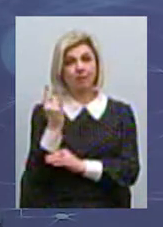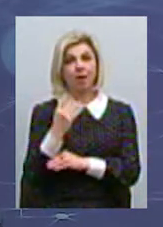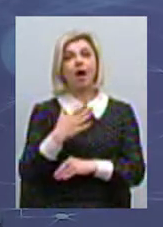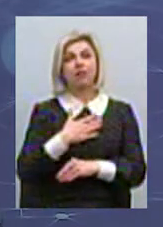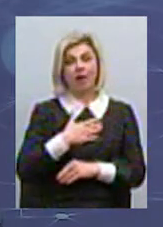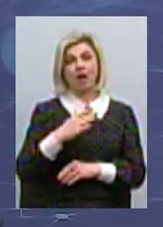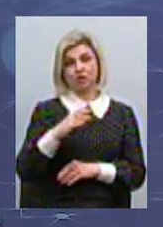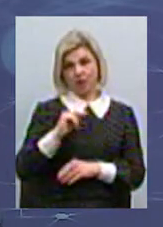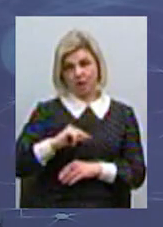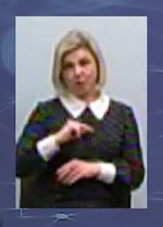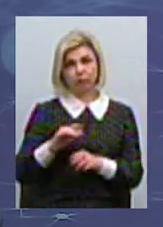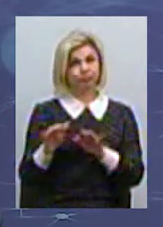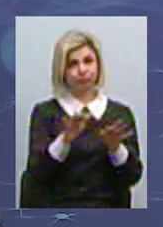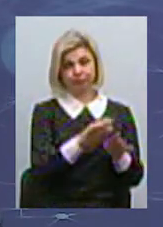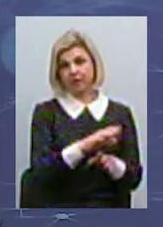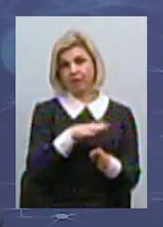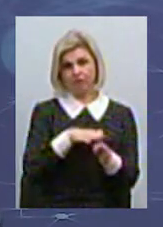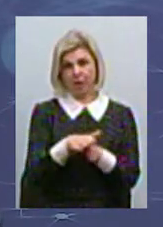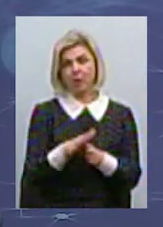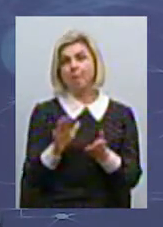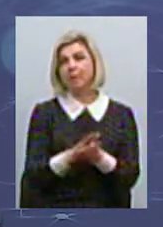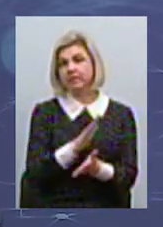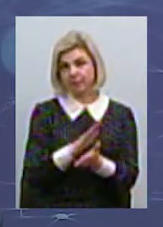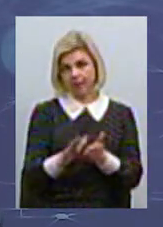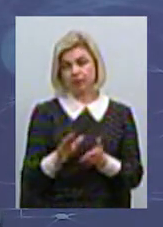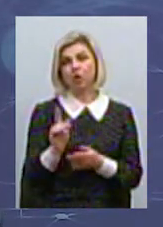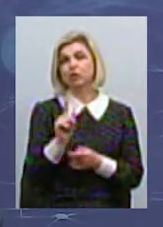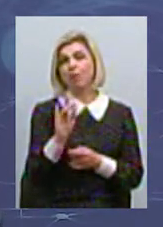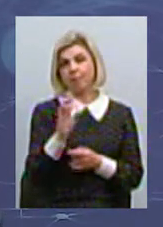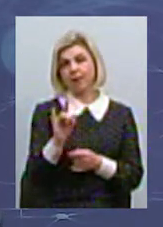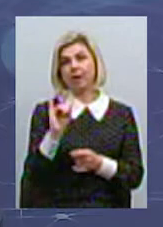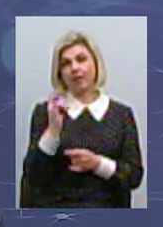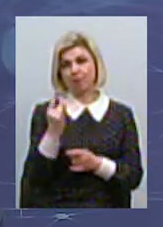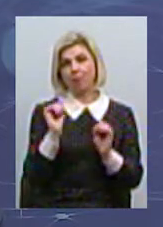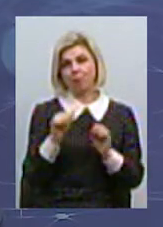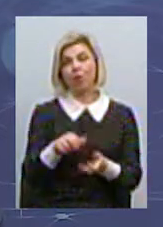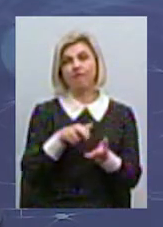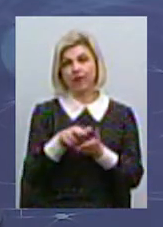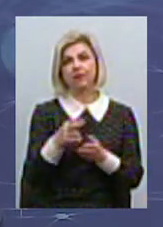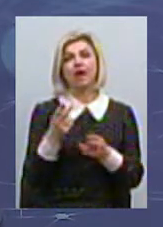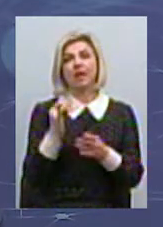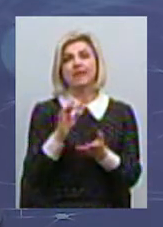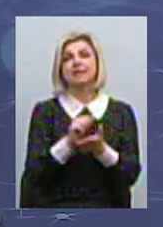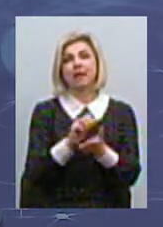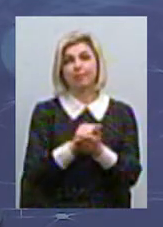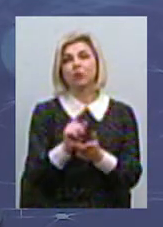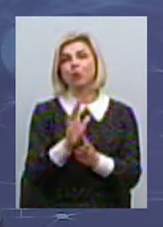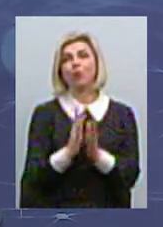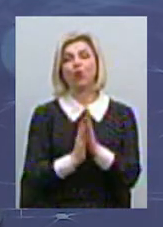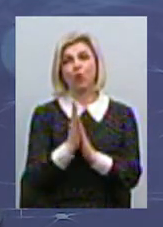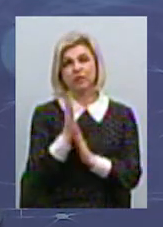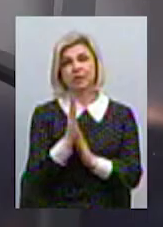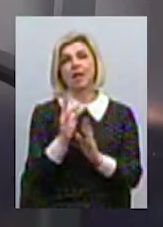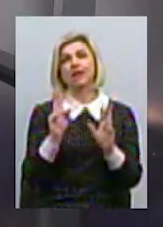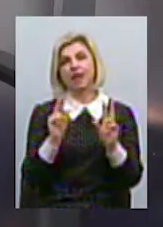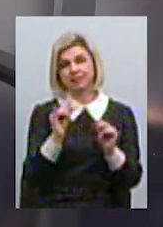абсолютно безкоштовно, забезпечують надання для того, щоб малюк міг вийти і займатися тільки тим, що буде рости на